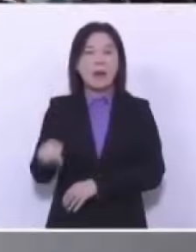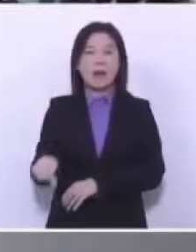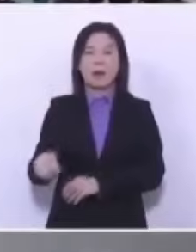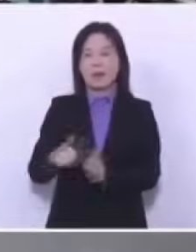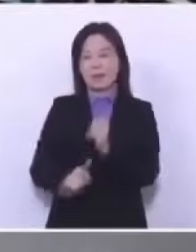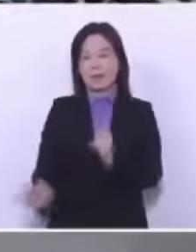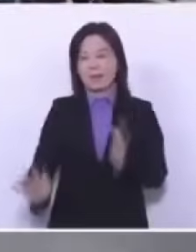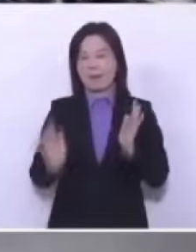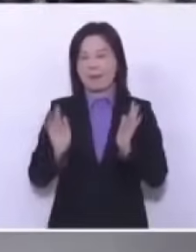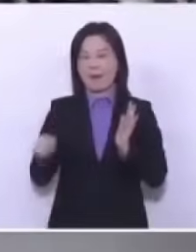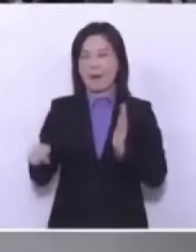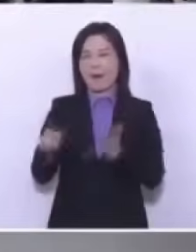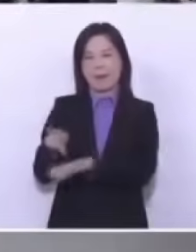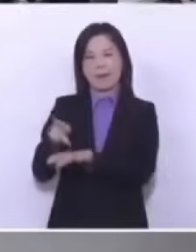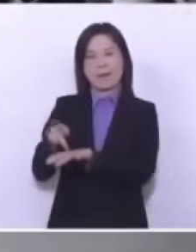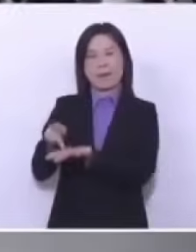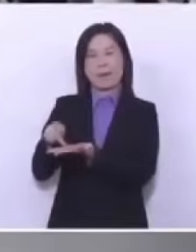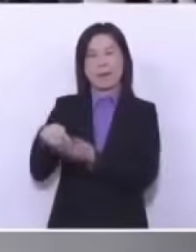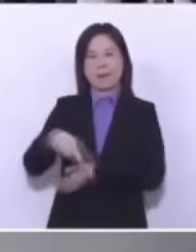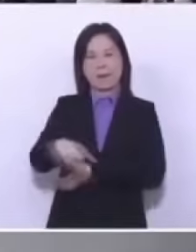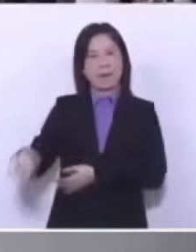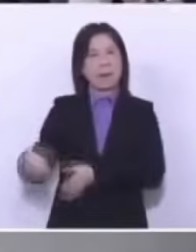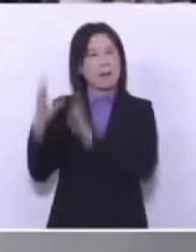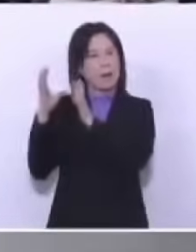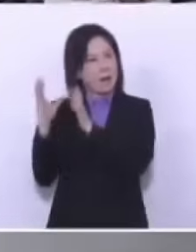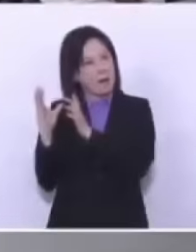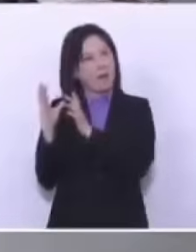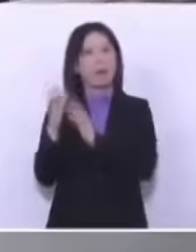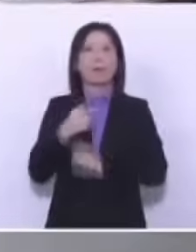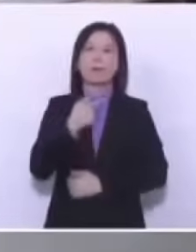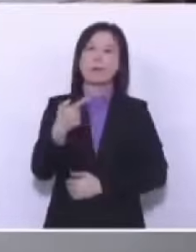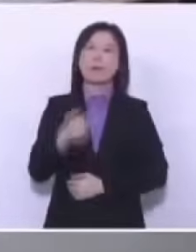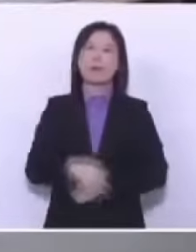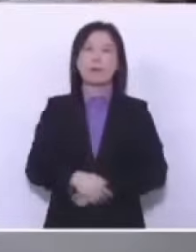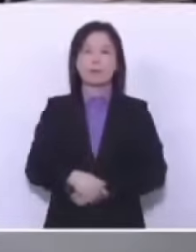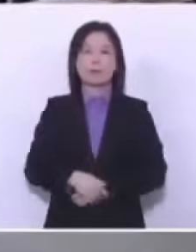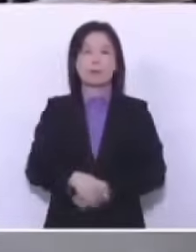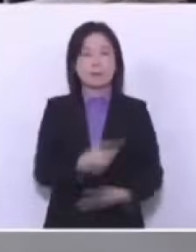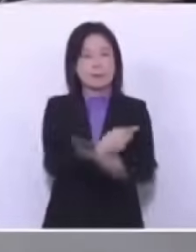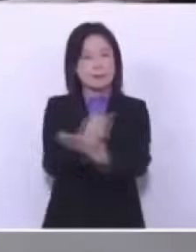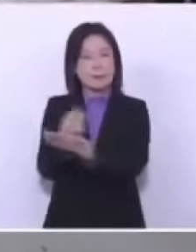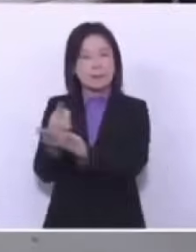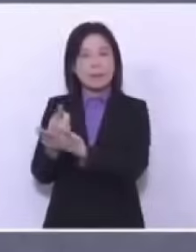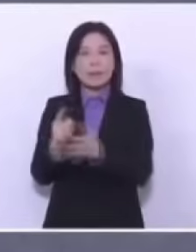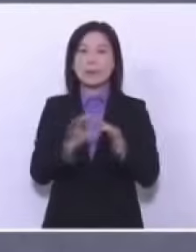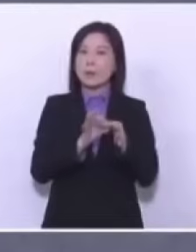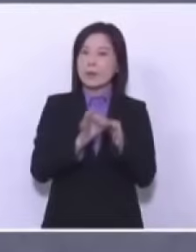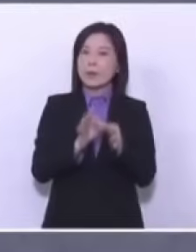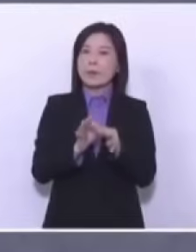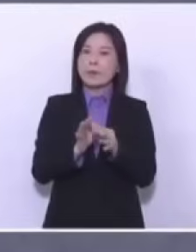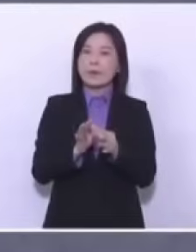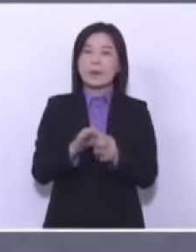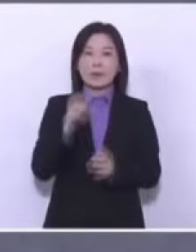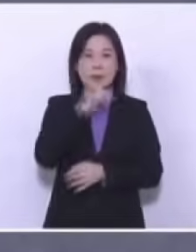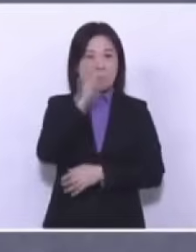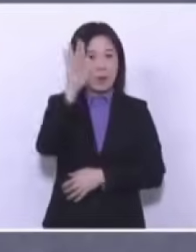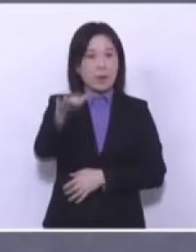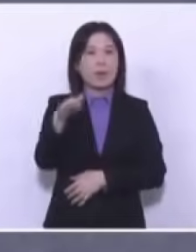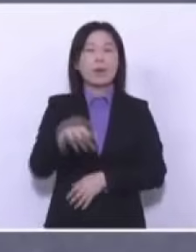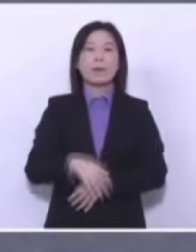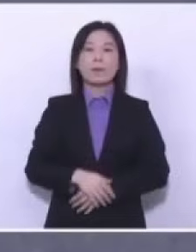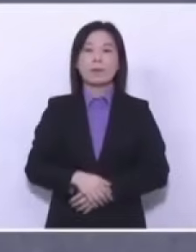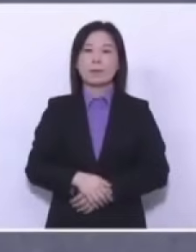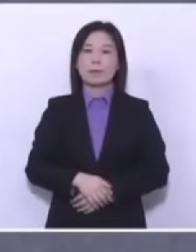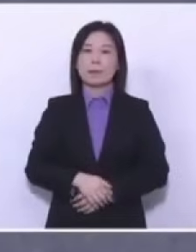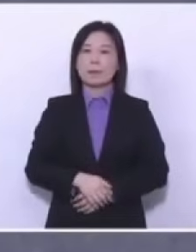提款，也会增加下一代的负担。各位关心台湾前途的朋友，